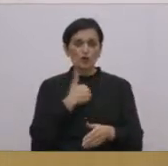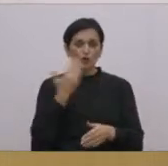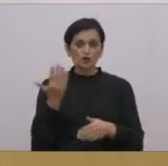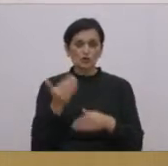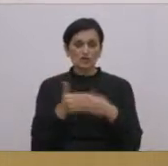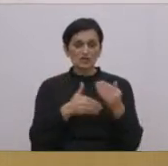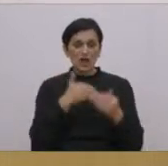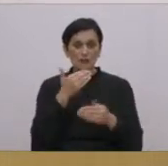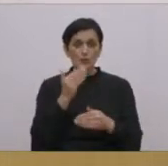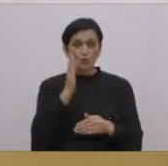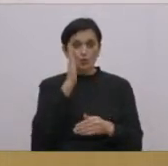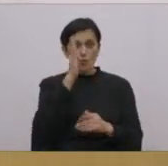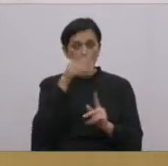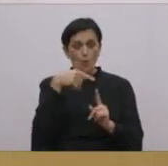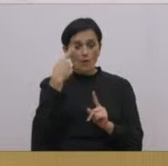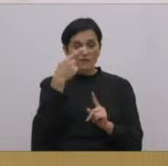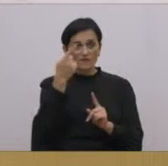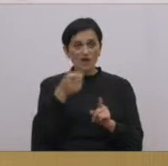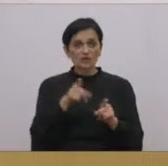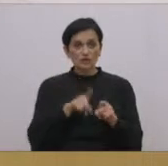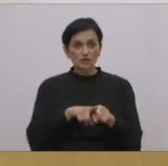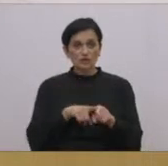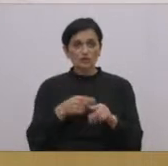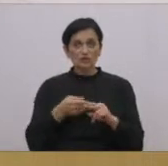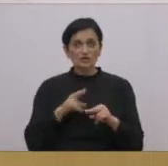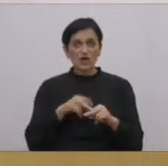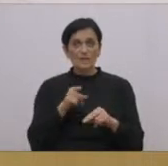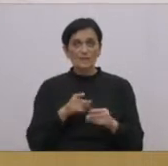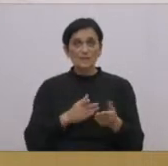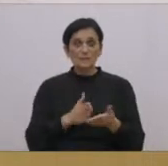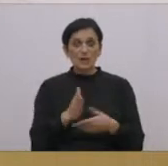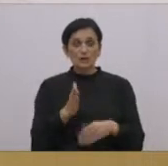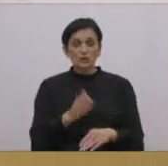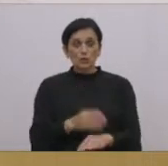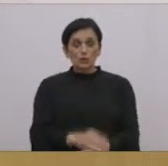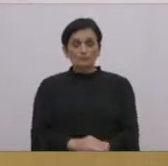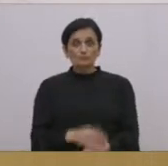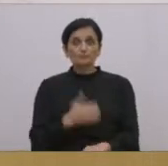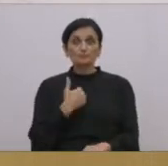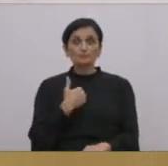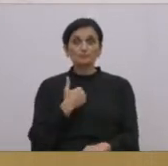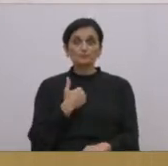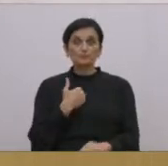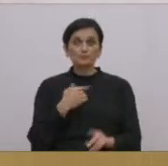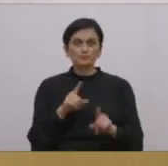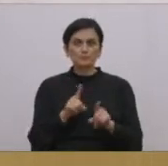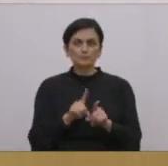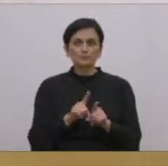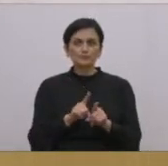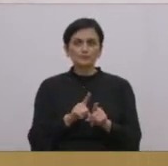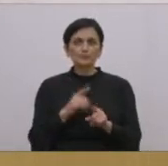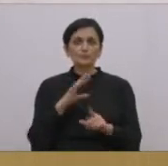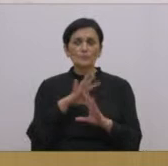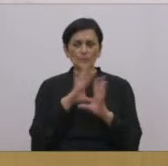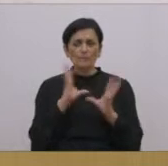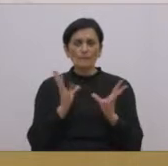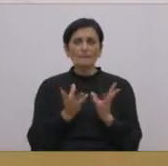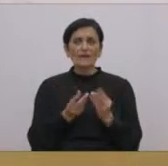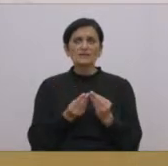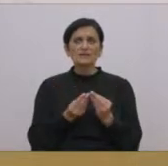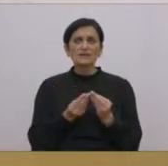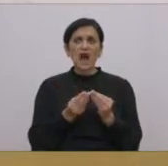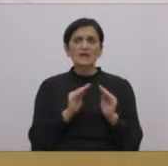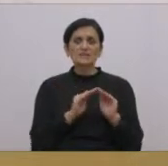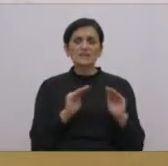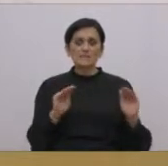Carmate Bebs, Momovalši Cratmaunda, Am Mimartulebit. Me seti, Da, sa e tot,